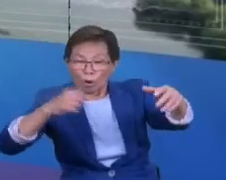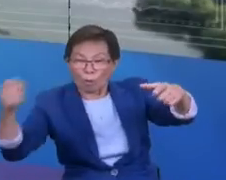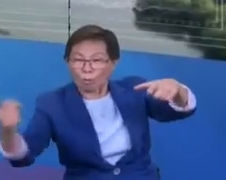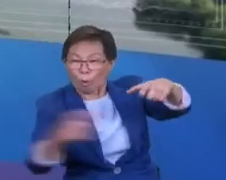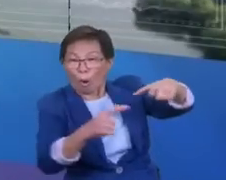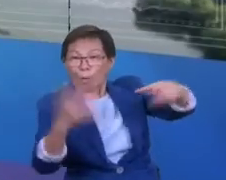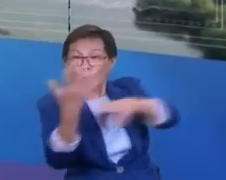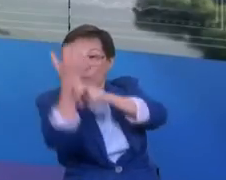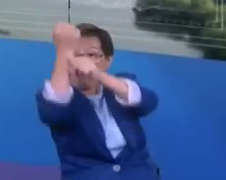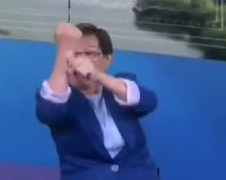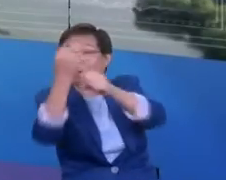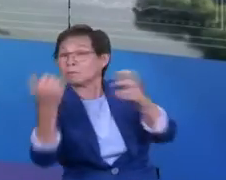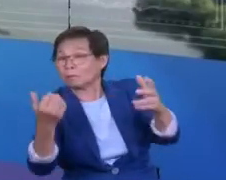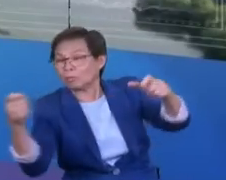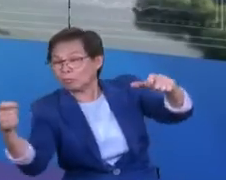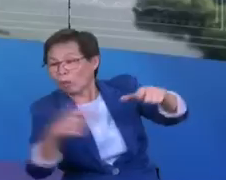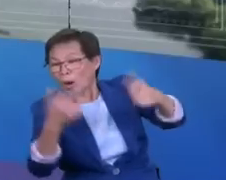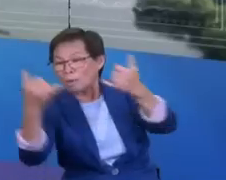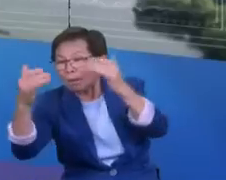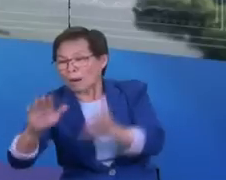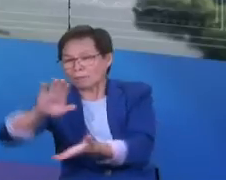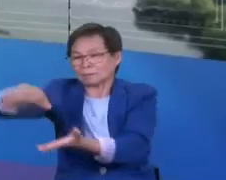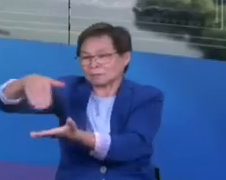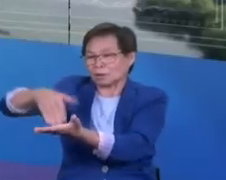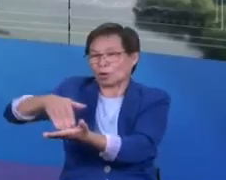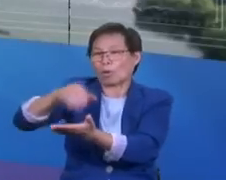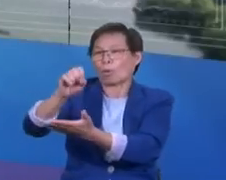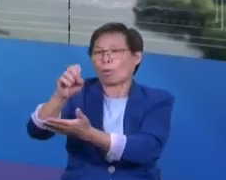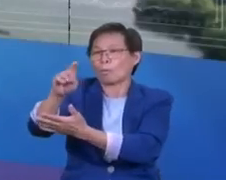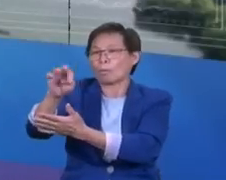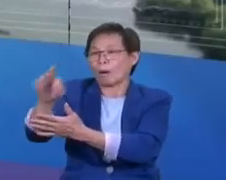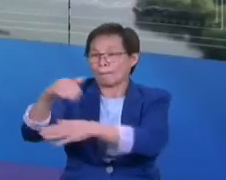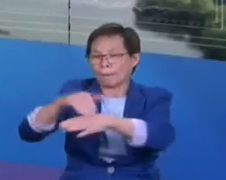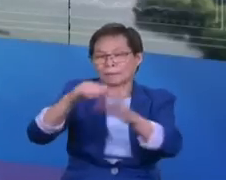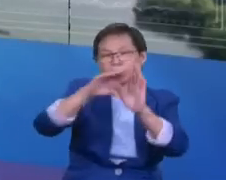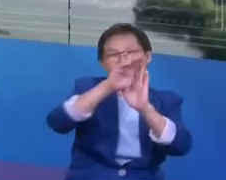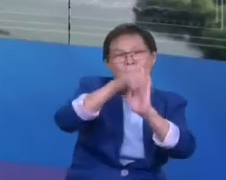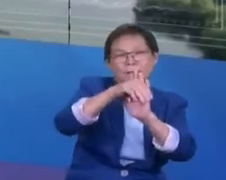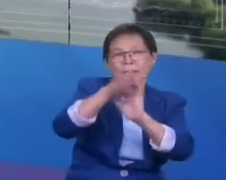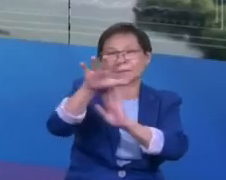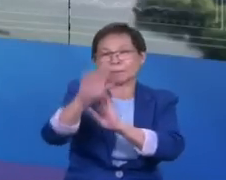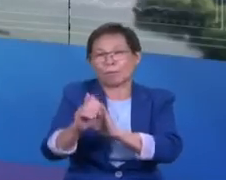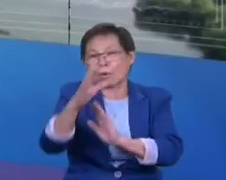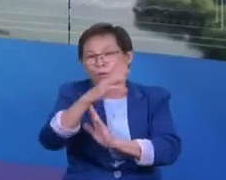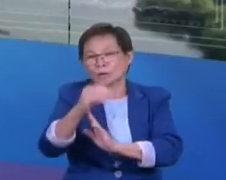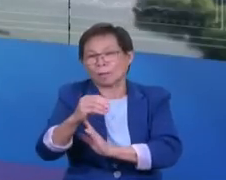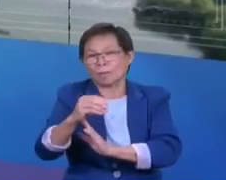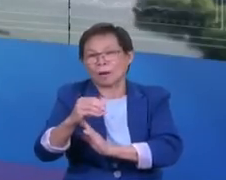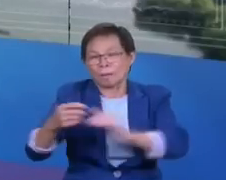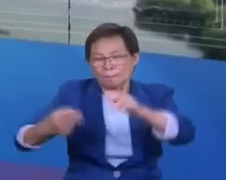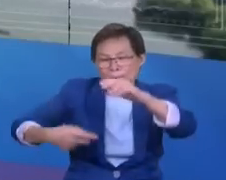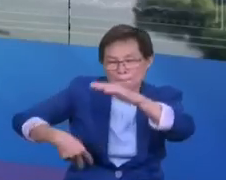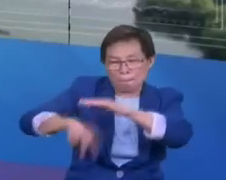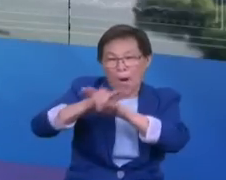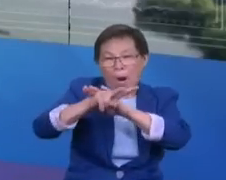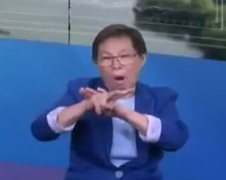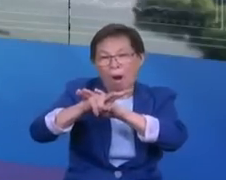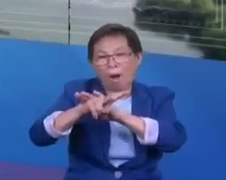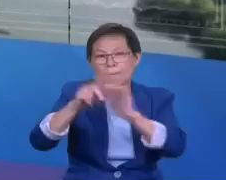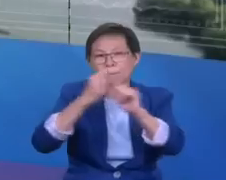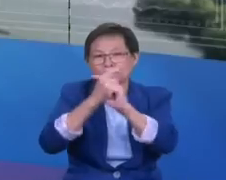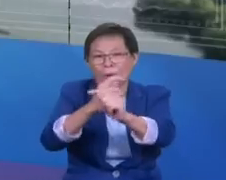kemenangan diperoleh menerusi jaringan pemain tengah umaring bachok pada minit ke-50 serta penyudah Pemain pertahanan